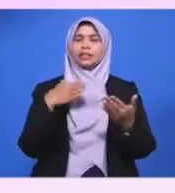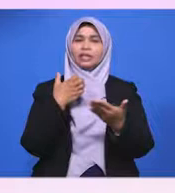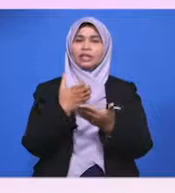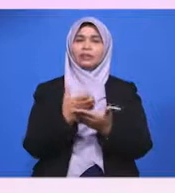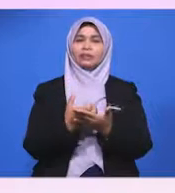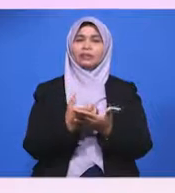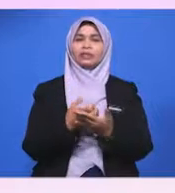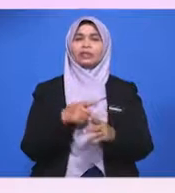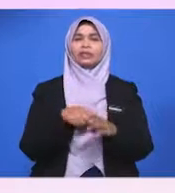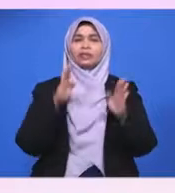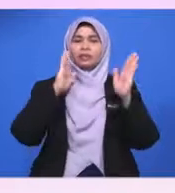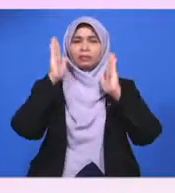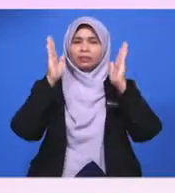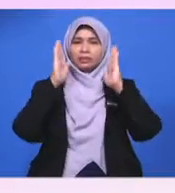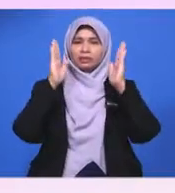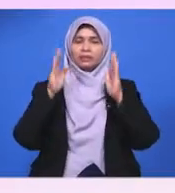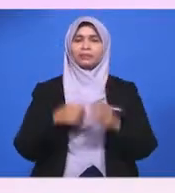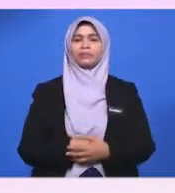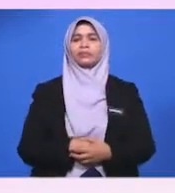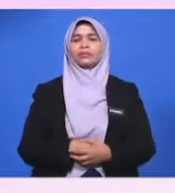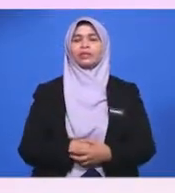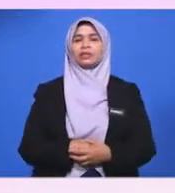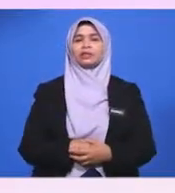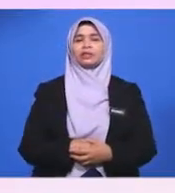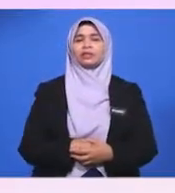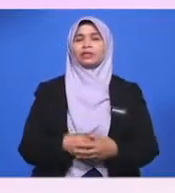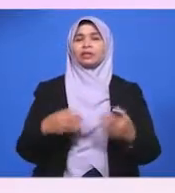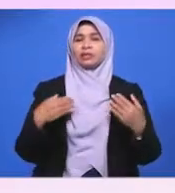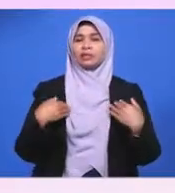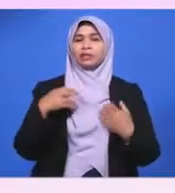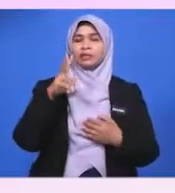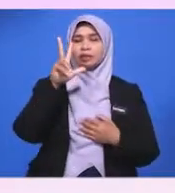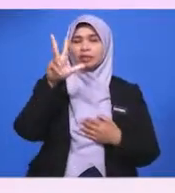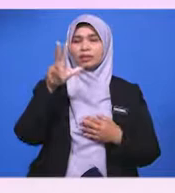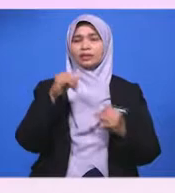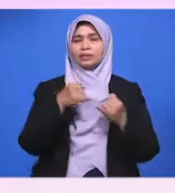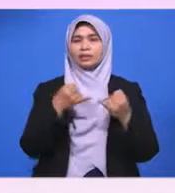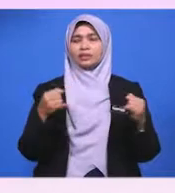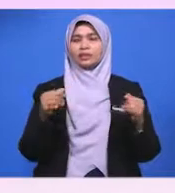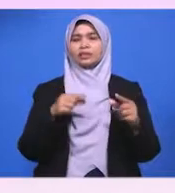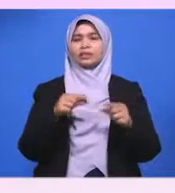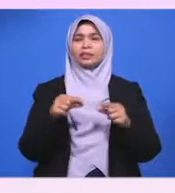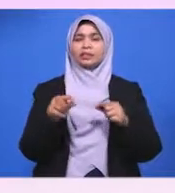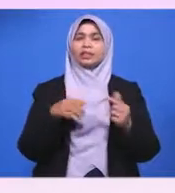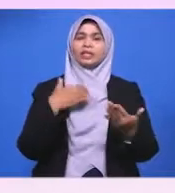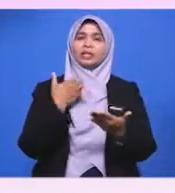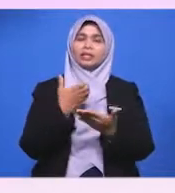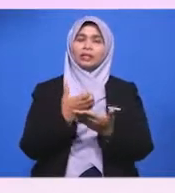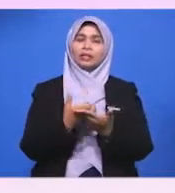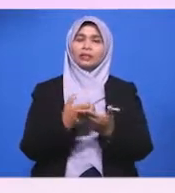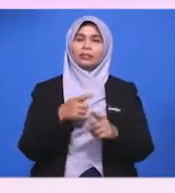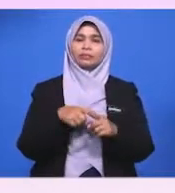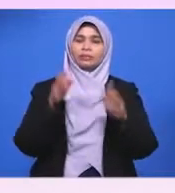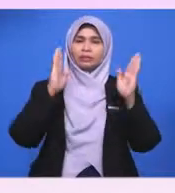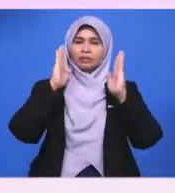ekonomi di Malaysia. Terdapat tiga jenis kegiatan ekonomi di Malaysia yang